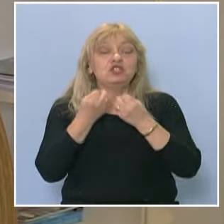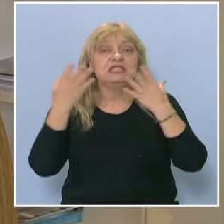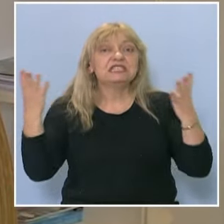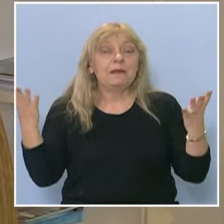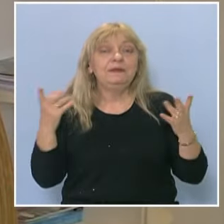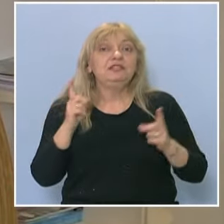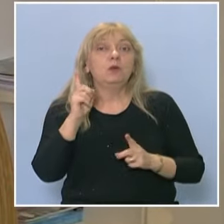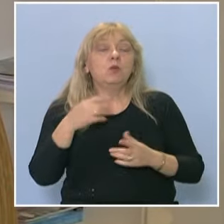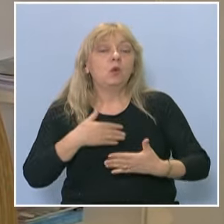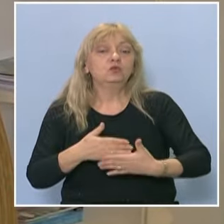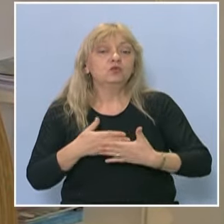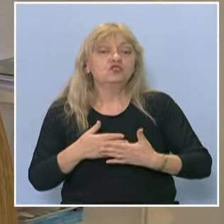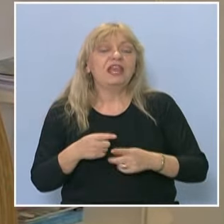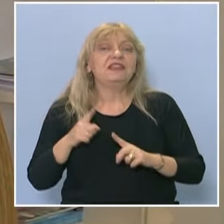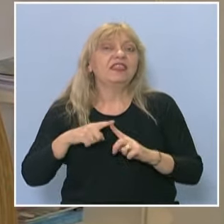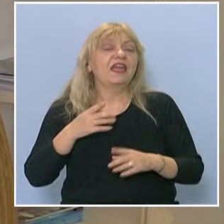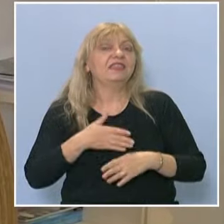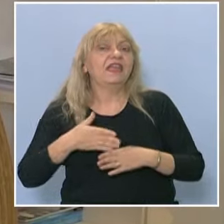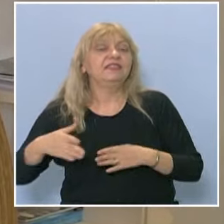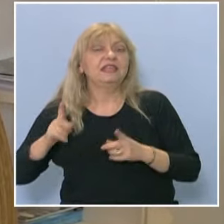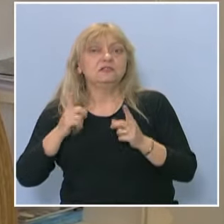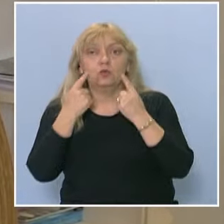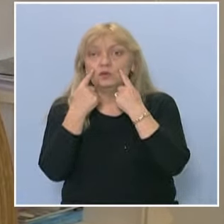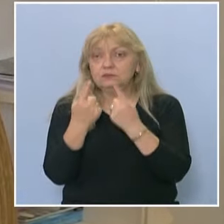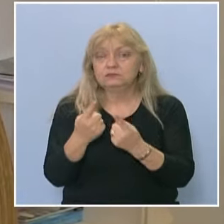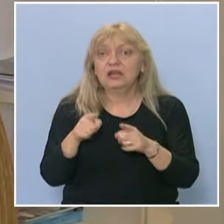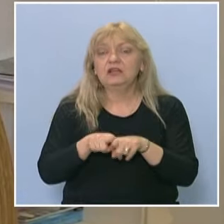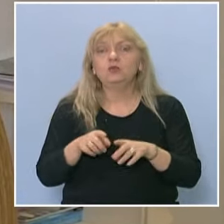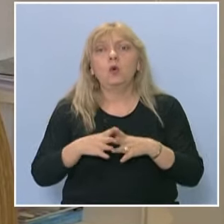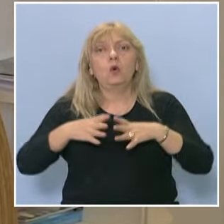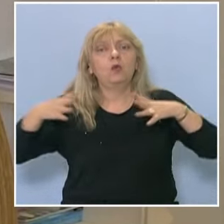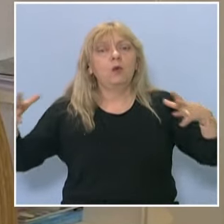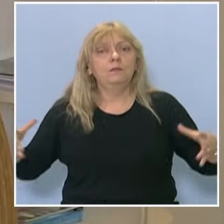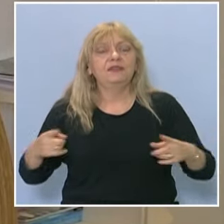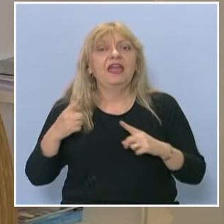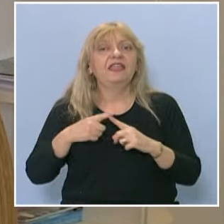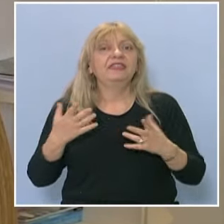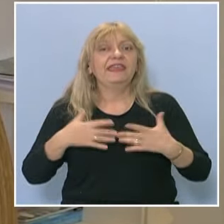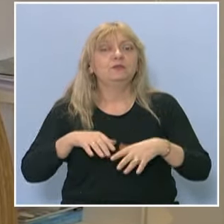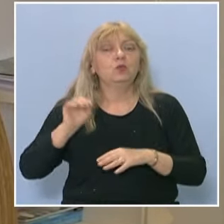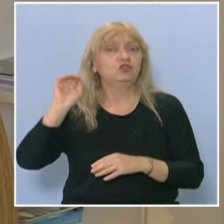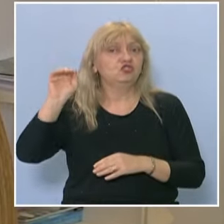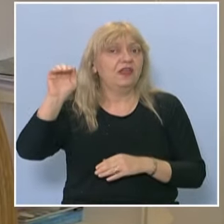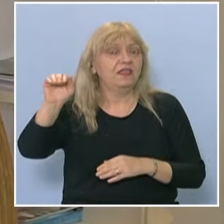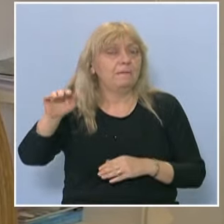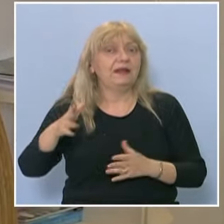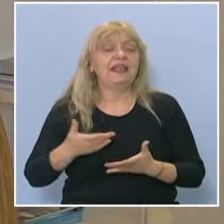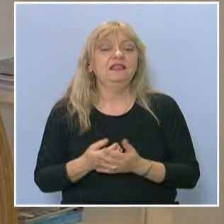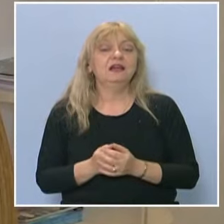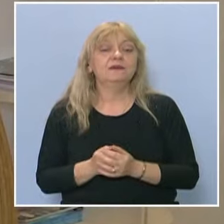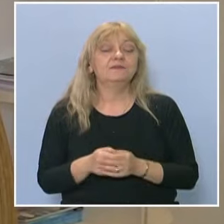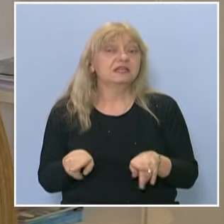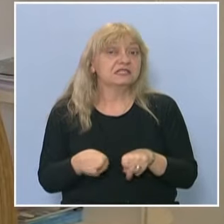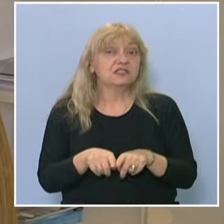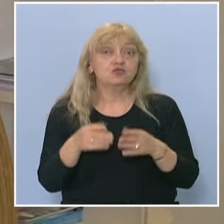по отношение на тенденции, които се наблюдават, като глобализацията, технологичния напредък, също